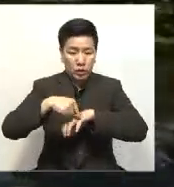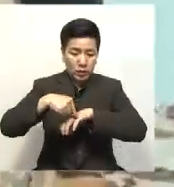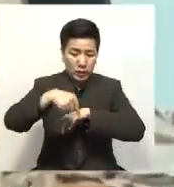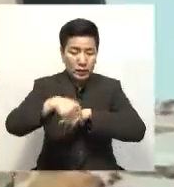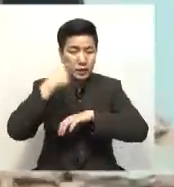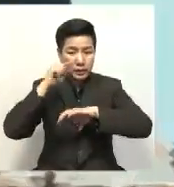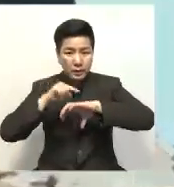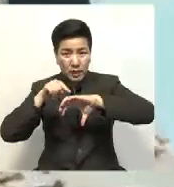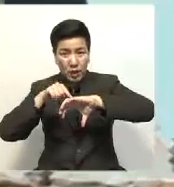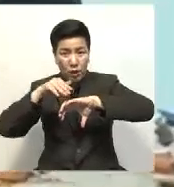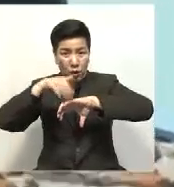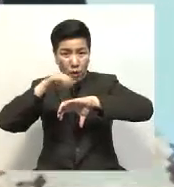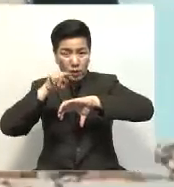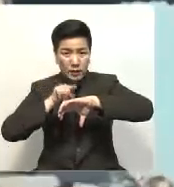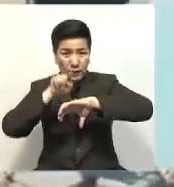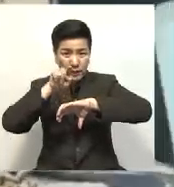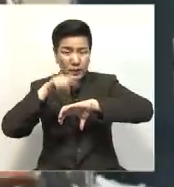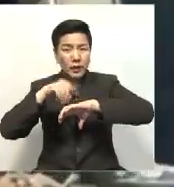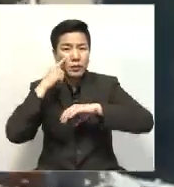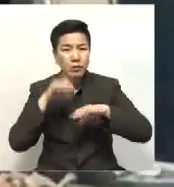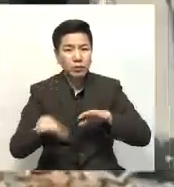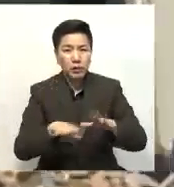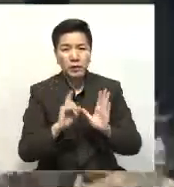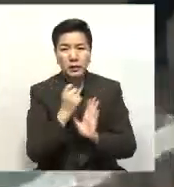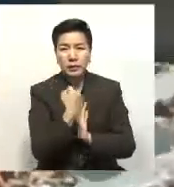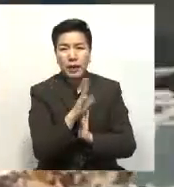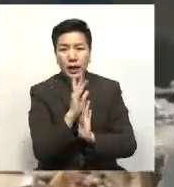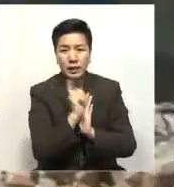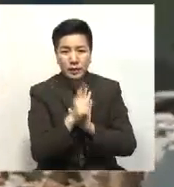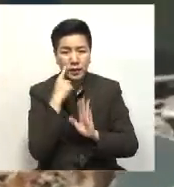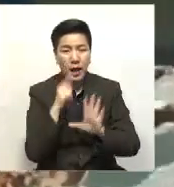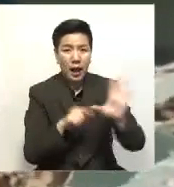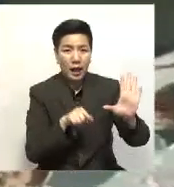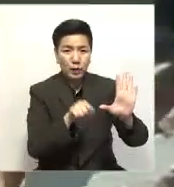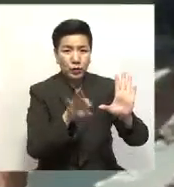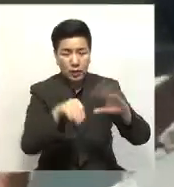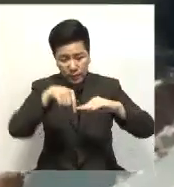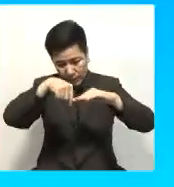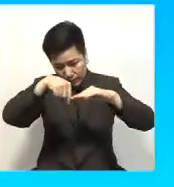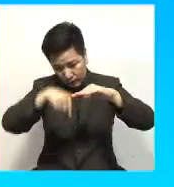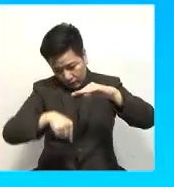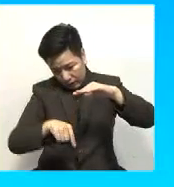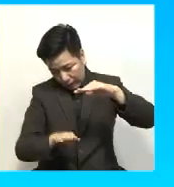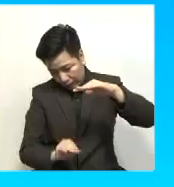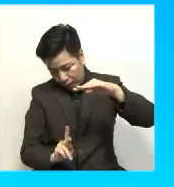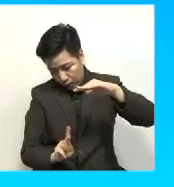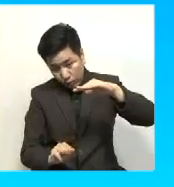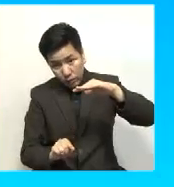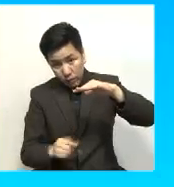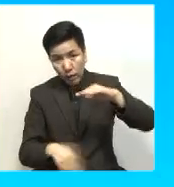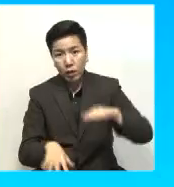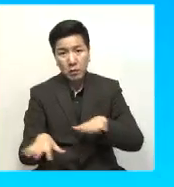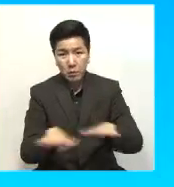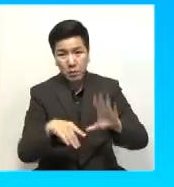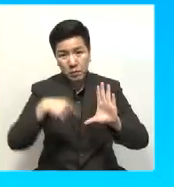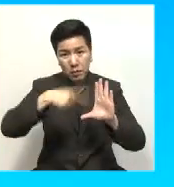าตรงบริเวณเดียวกันค่ะโดยเกิดห่างกัน15นาทีขนาด 5.9 ที่ระดับลึก40กิโลเมตรและขนาด6